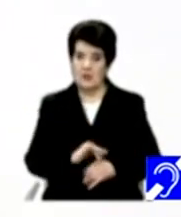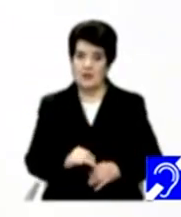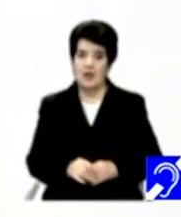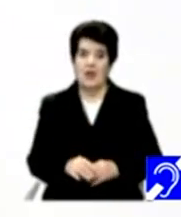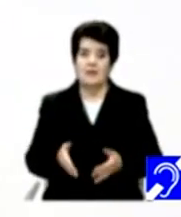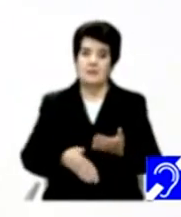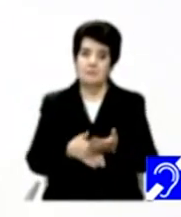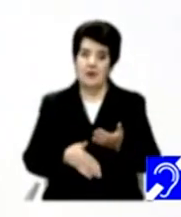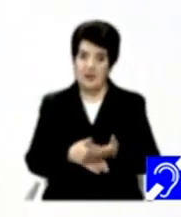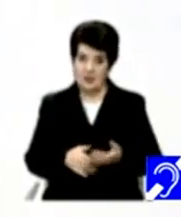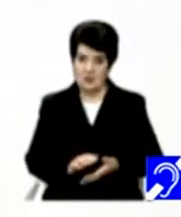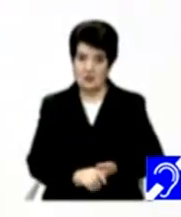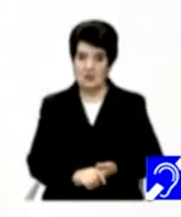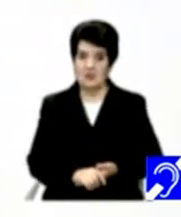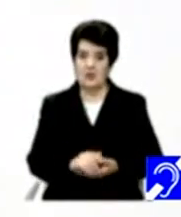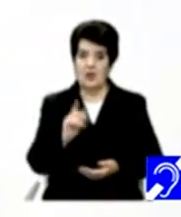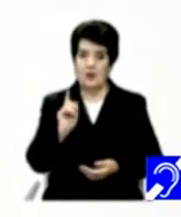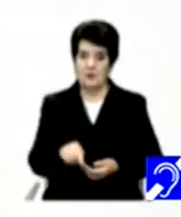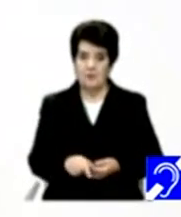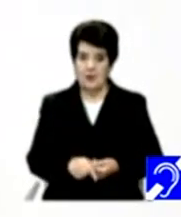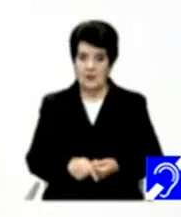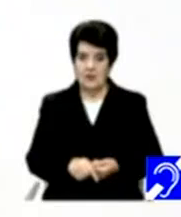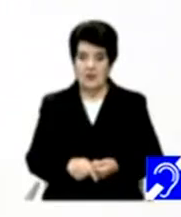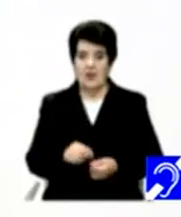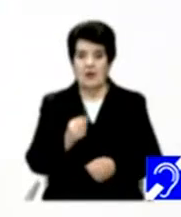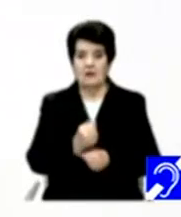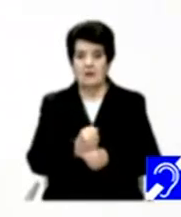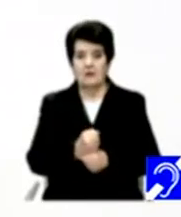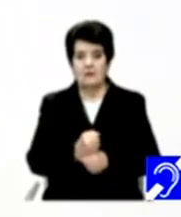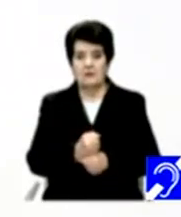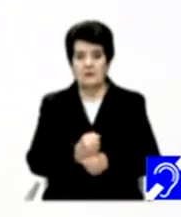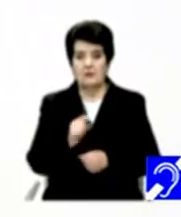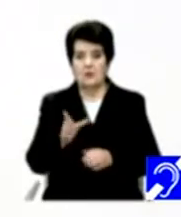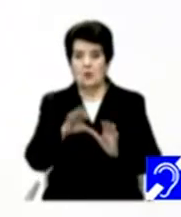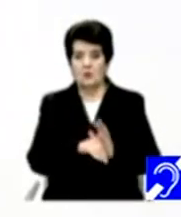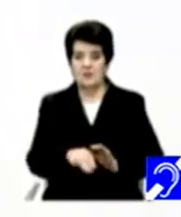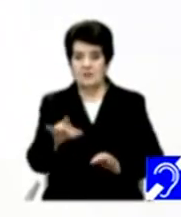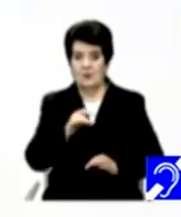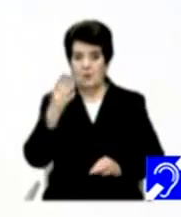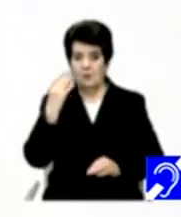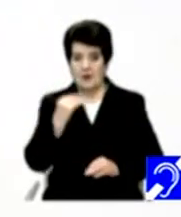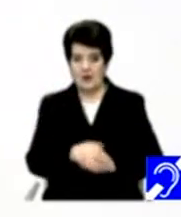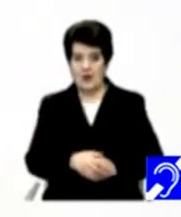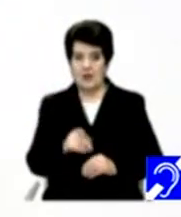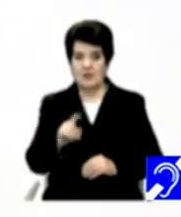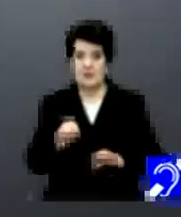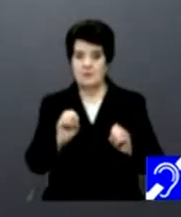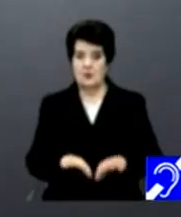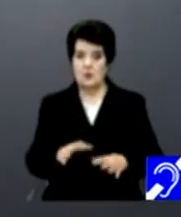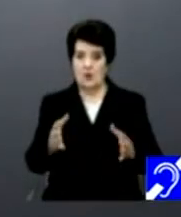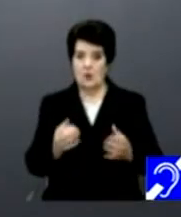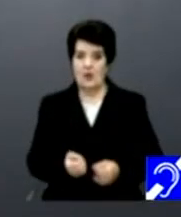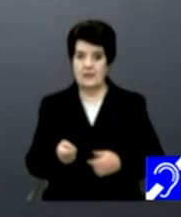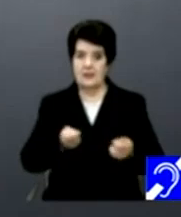sprijin, creșterea sprijinului pentru întreprinderi afectate, inclusiv în Republica Moldova, despre măsurile deja luate